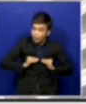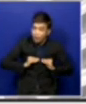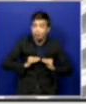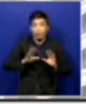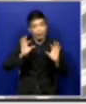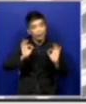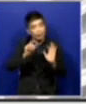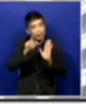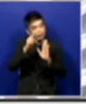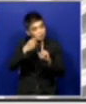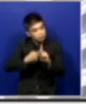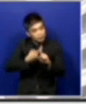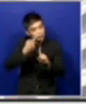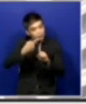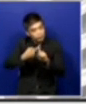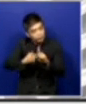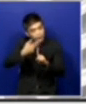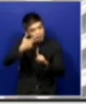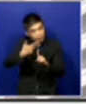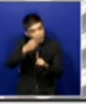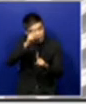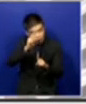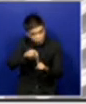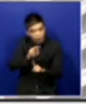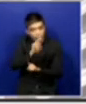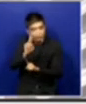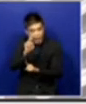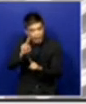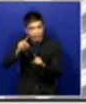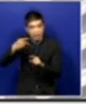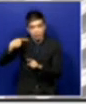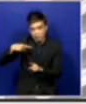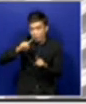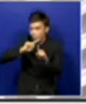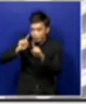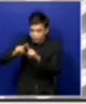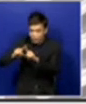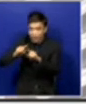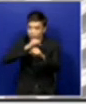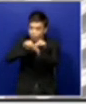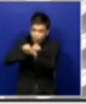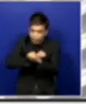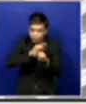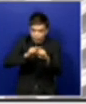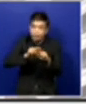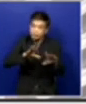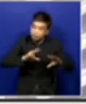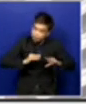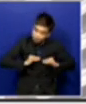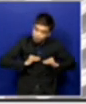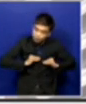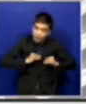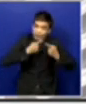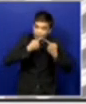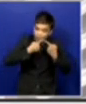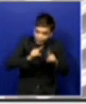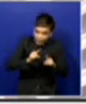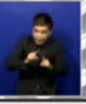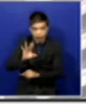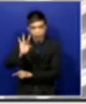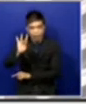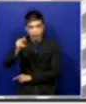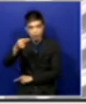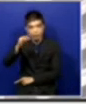เดือนเนี่ยมันจำเป็นต้องใช้นะภัยพิบัติที่จะเกิดขึ้นอาจจะยอมครับแต่ไม่ควรยอม 88,000